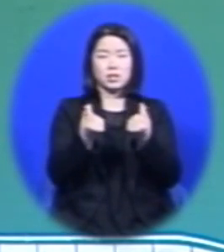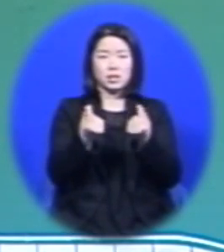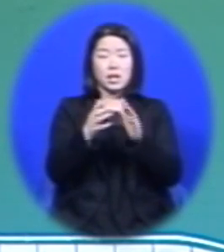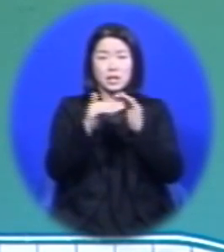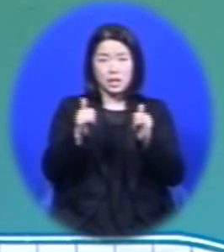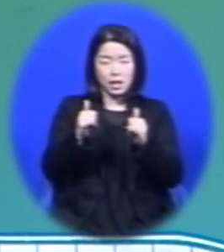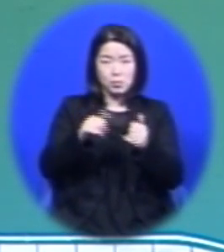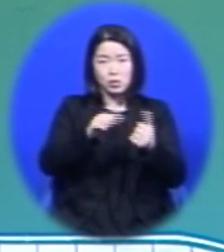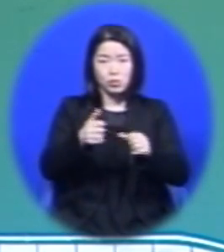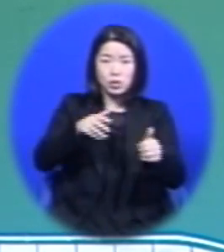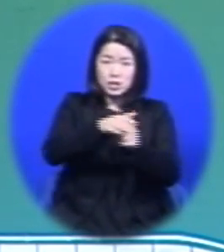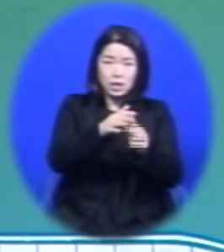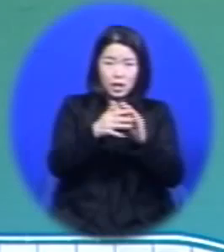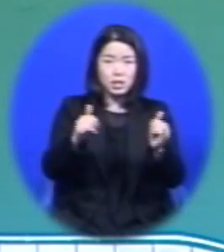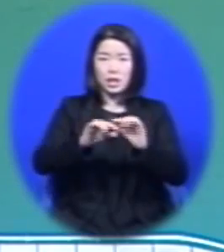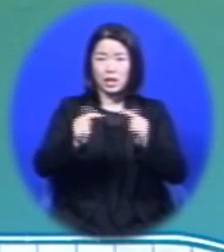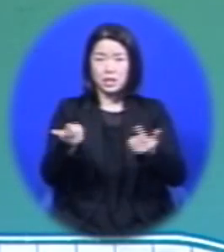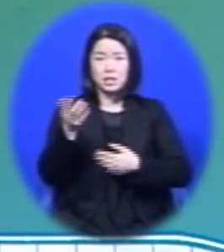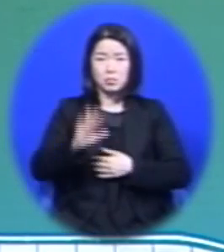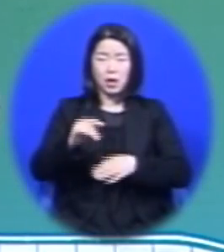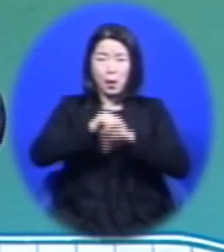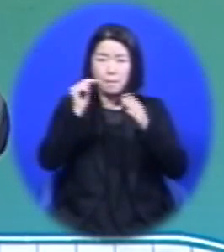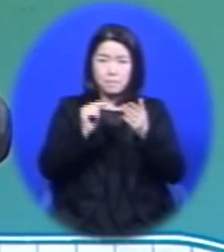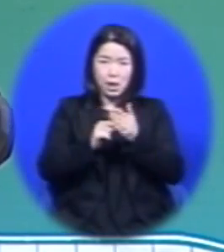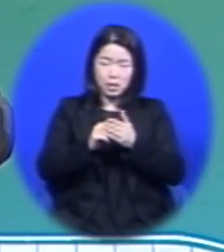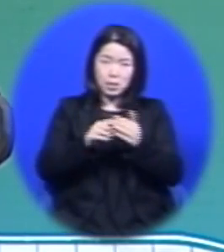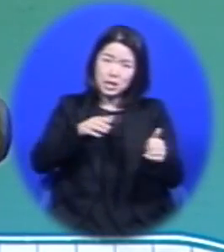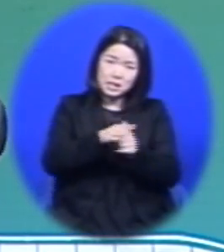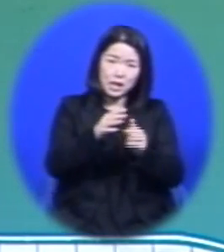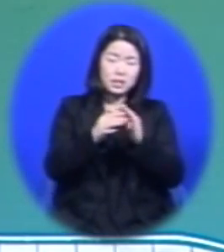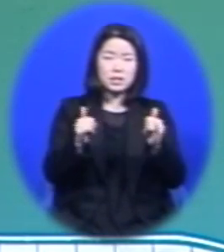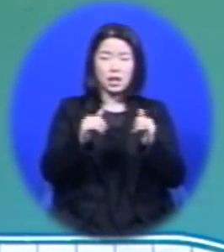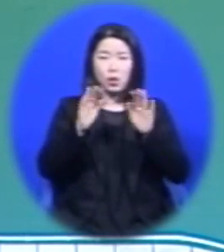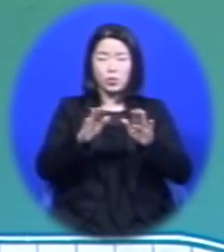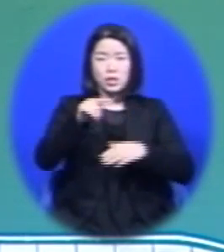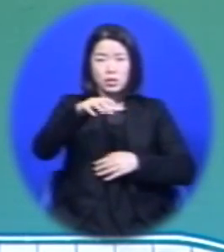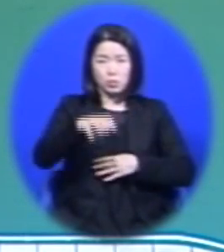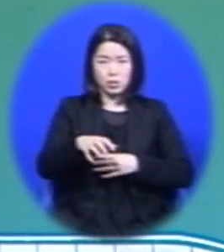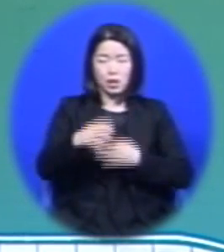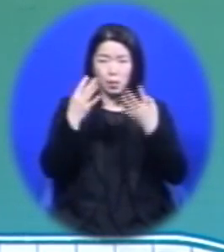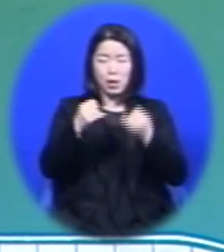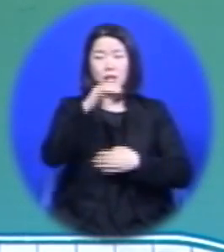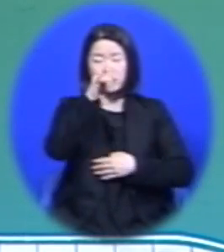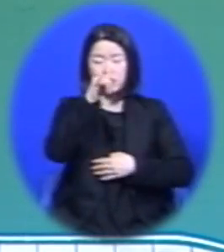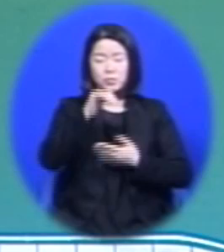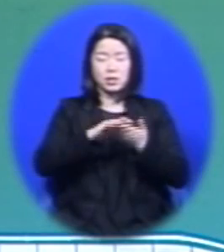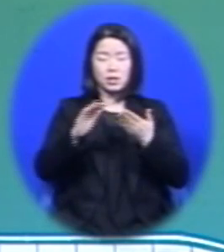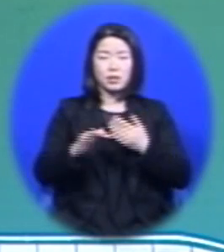사람을 죽인 살인자는 아니지만 마음의 살인자는 오늘 이 자리에도 많습니다.